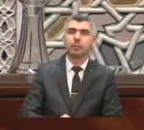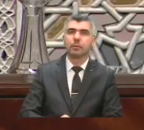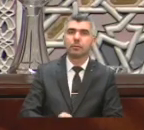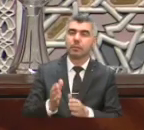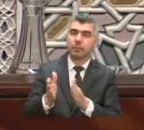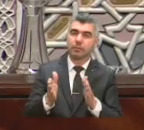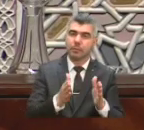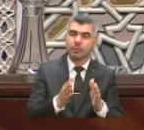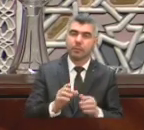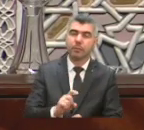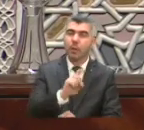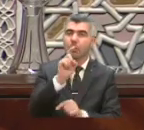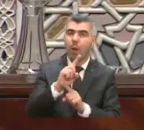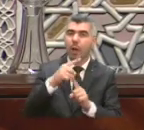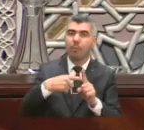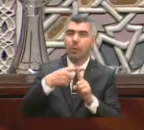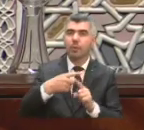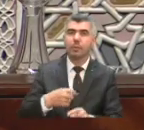سيد النائب.